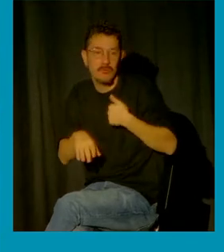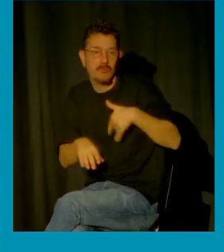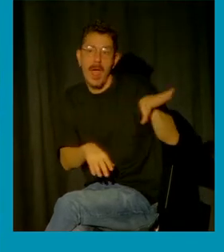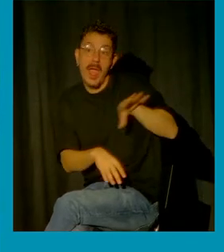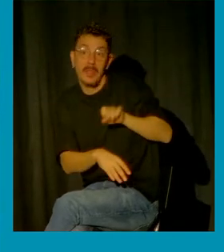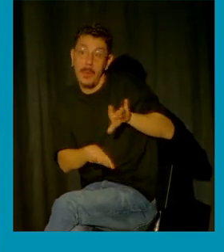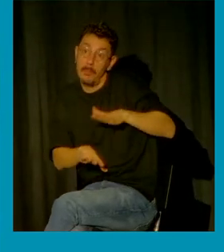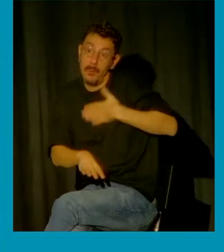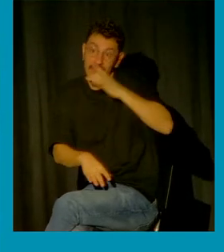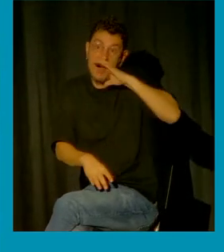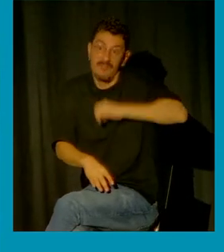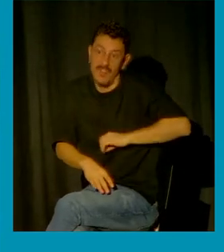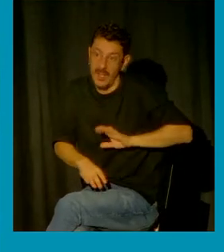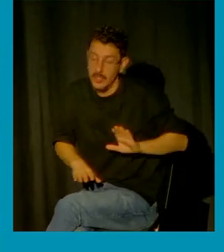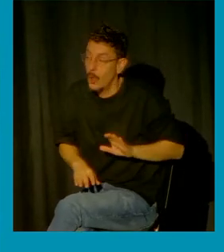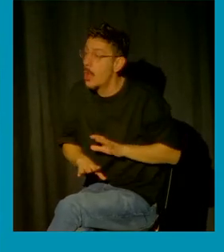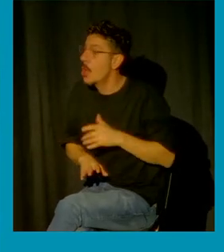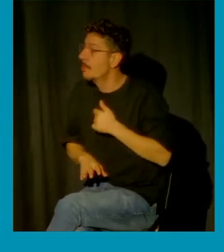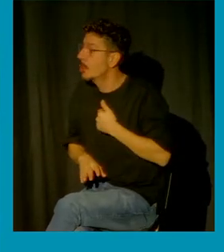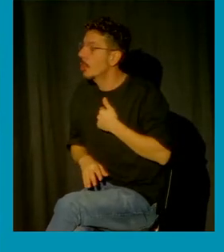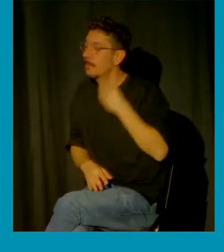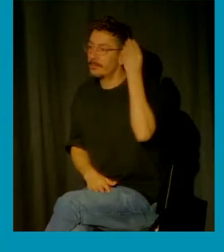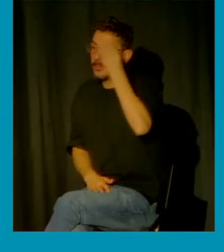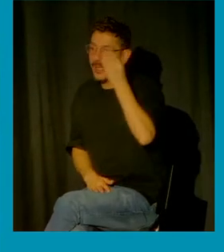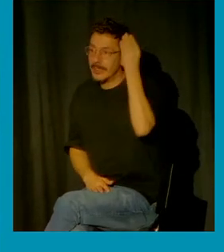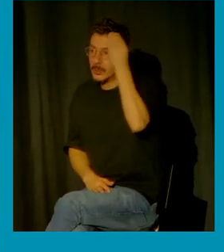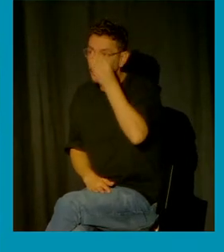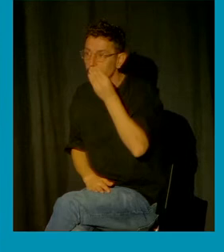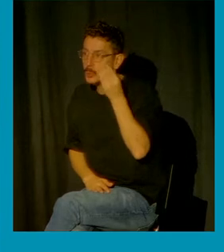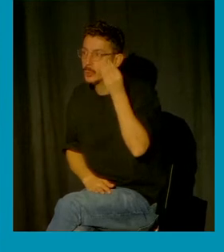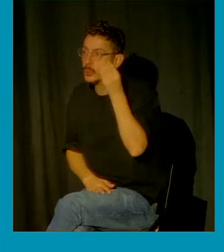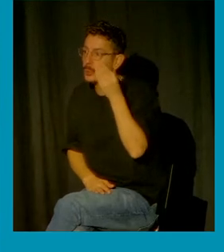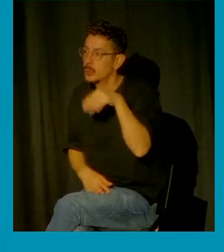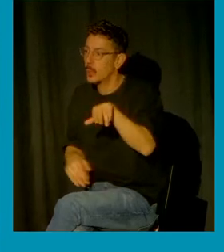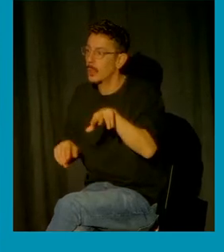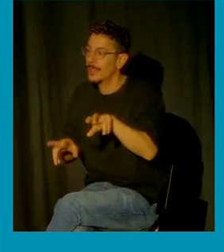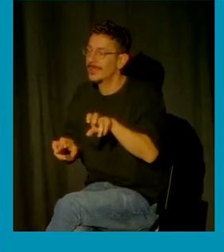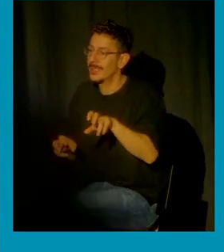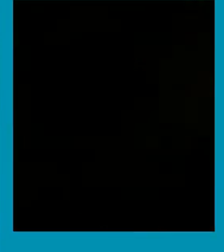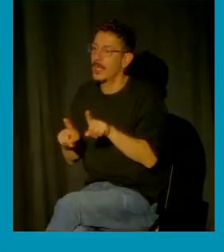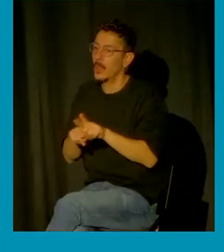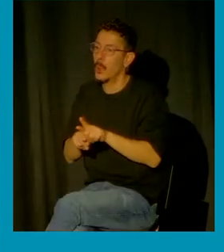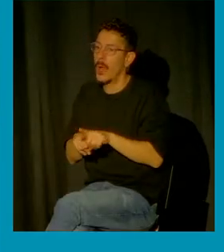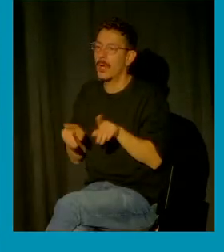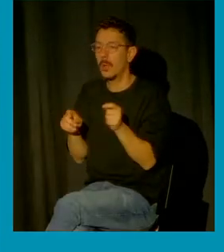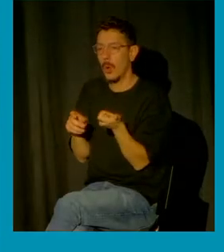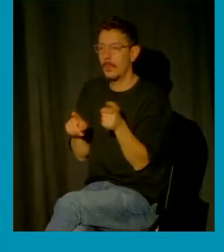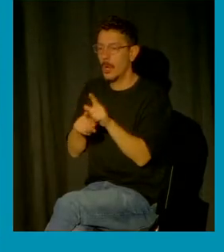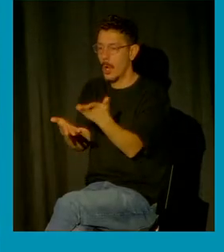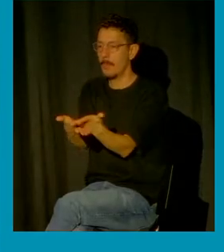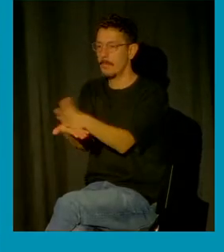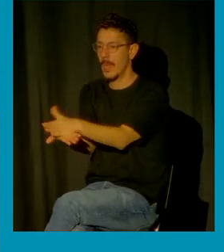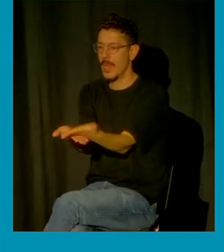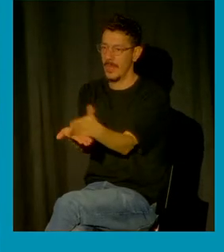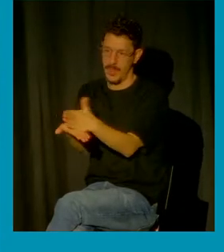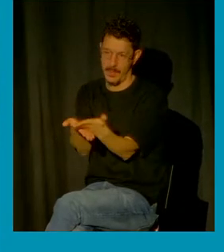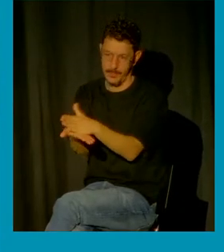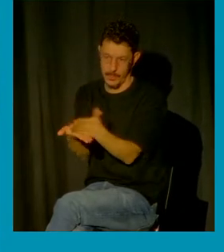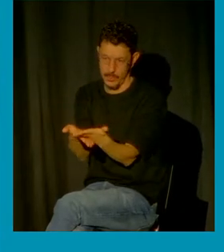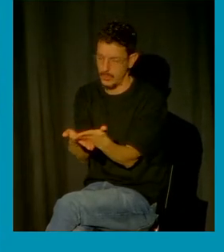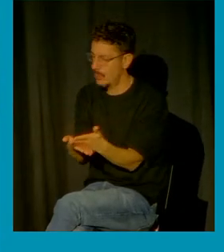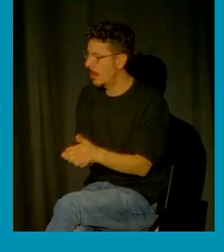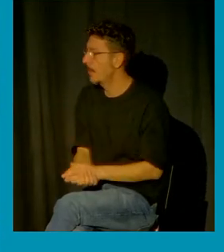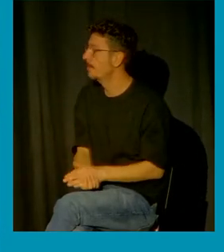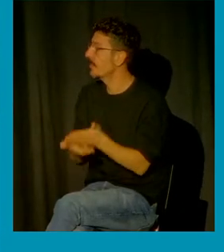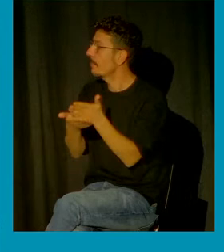m'equivoco però s'està interpretant com per la via de la mediació i la mediació és una institució que hem de